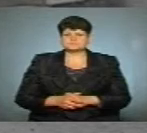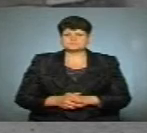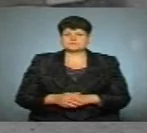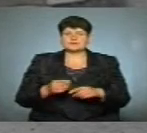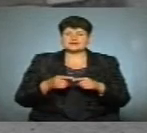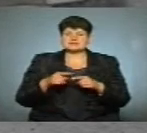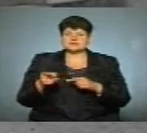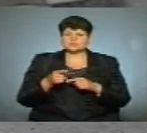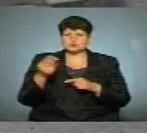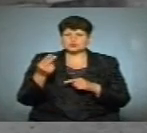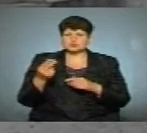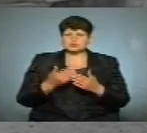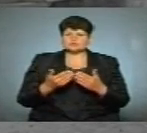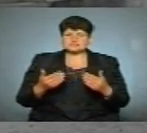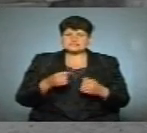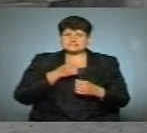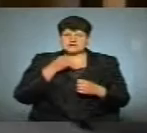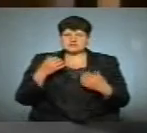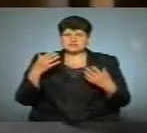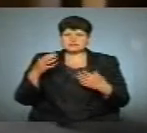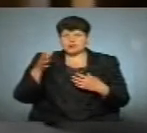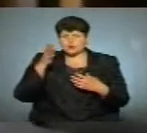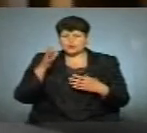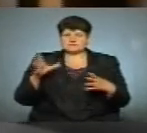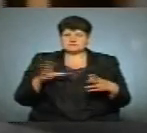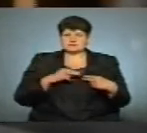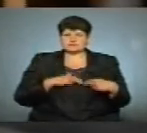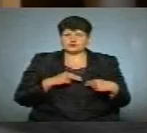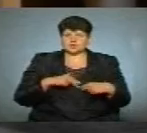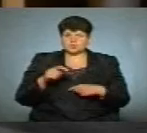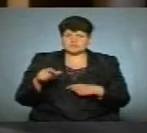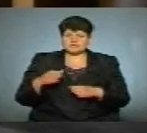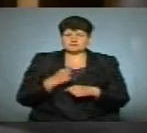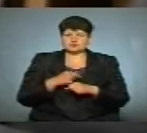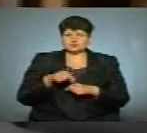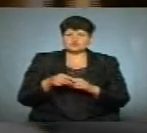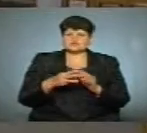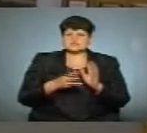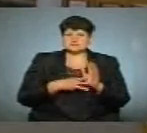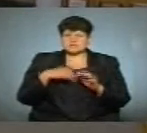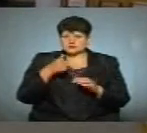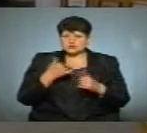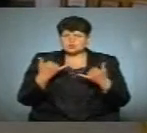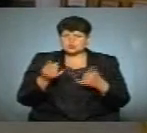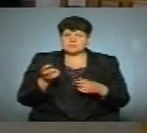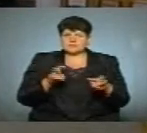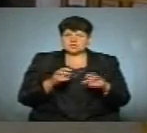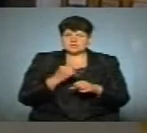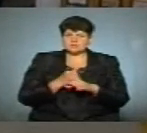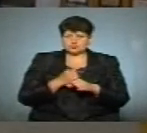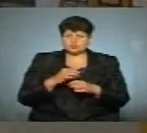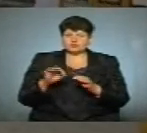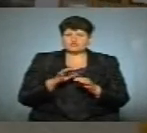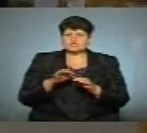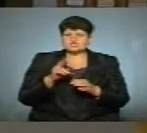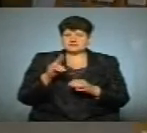Це Тернопільський художній музей. Старша наукова співробітниця Оксана Мацьків, яка працює тут 18 років, сьогодні прийшла на роботу у вишиванці